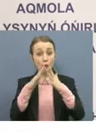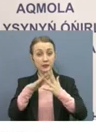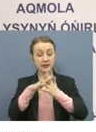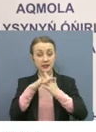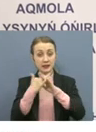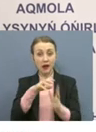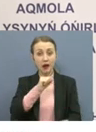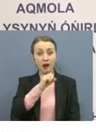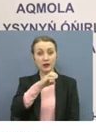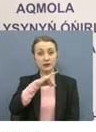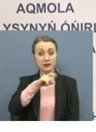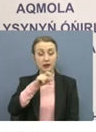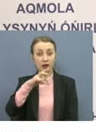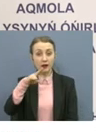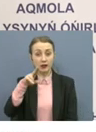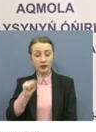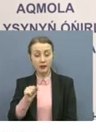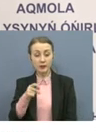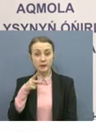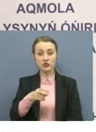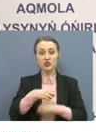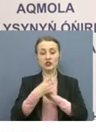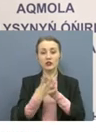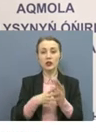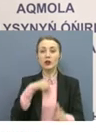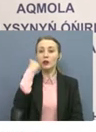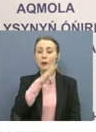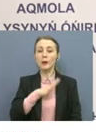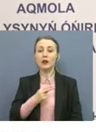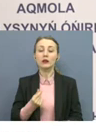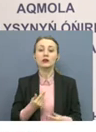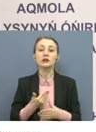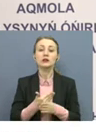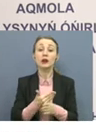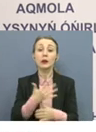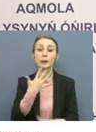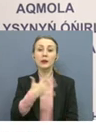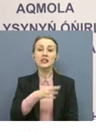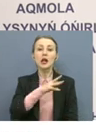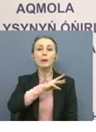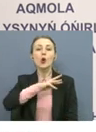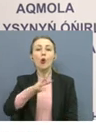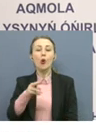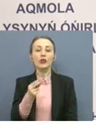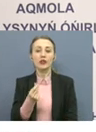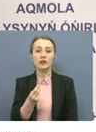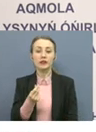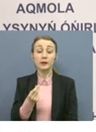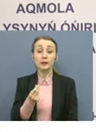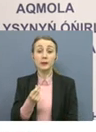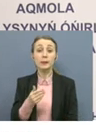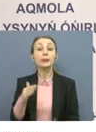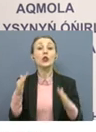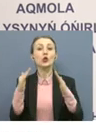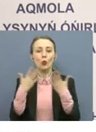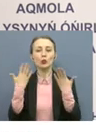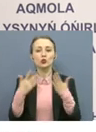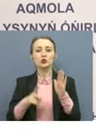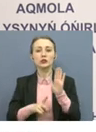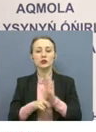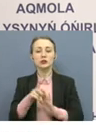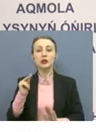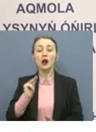капиталына 2019 жылы 4 миллиард 900 миллион теңге инвестиция жұмылдырылды. 2018 жылы бұл көрсеткіш 4 миллиард теңге шамасында